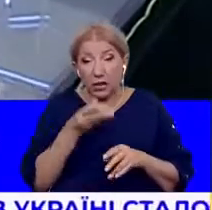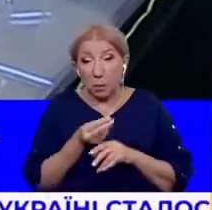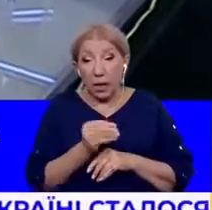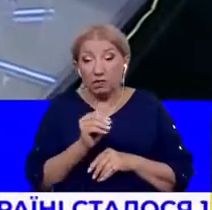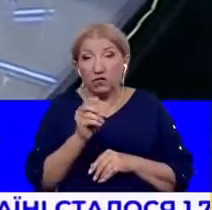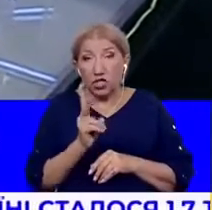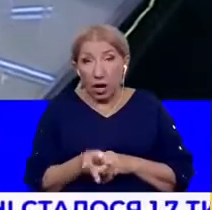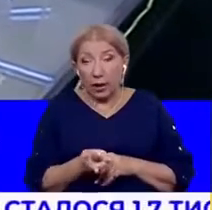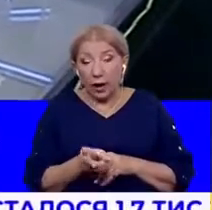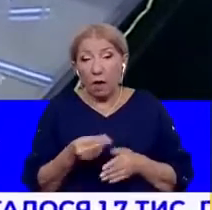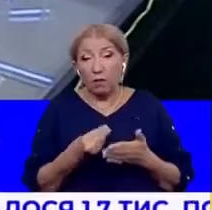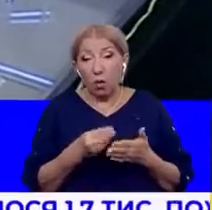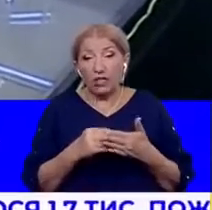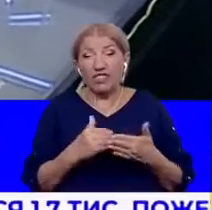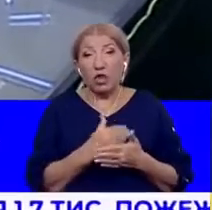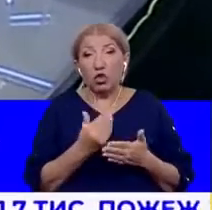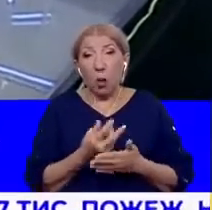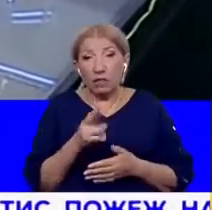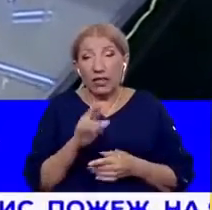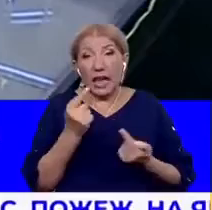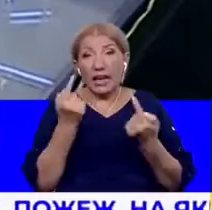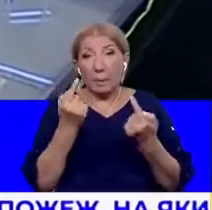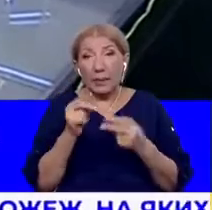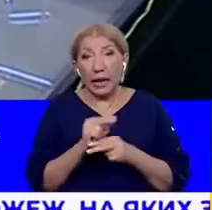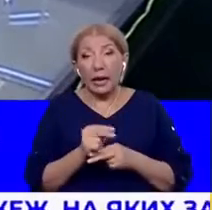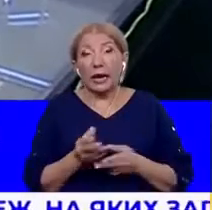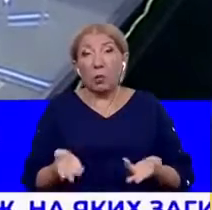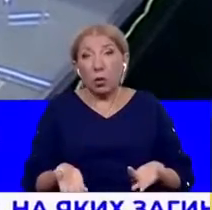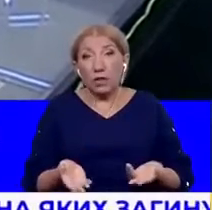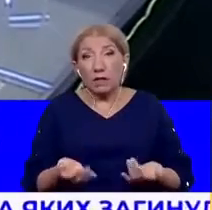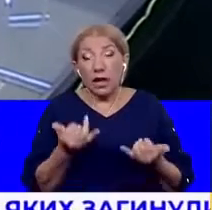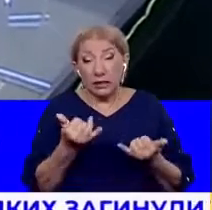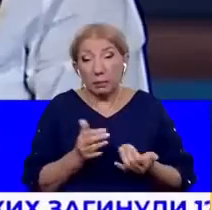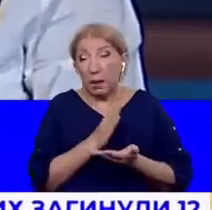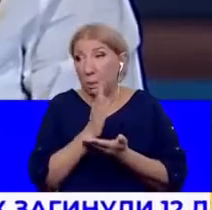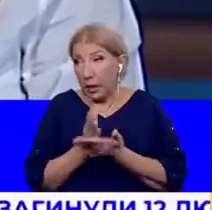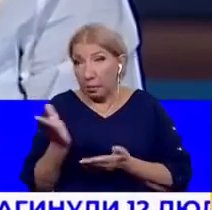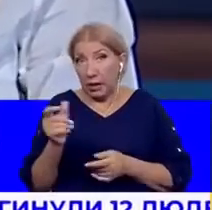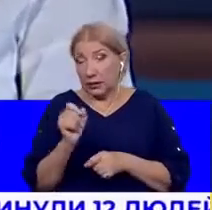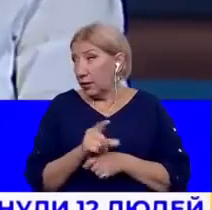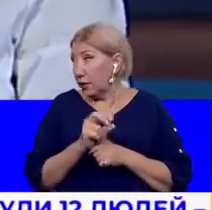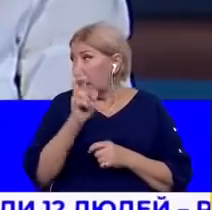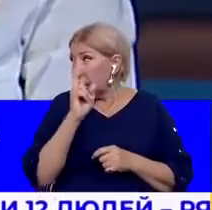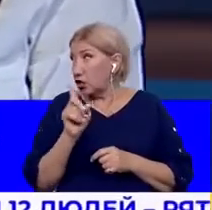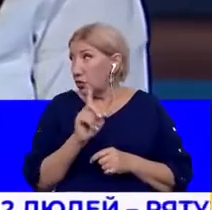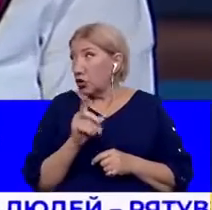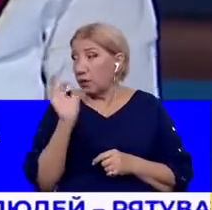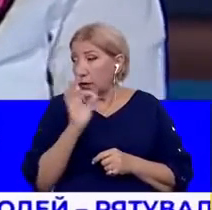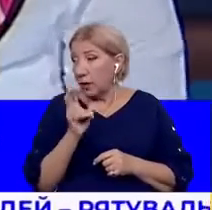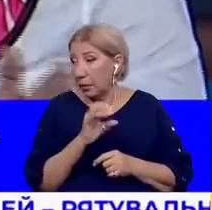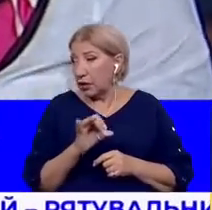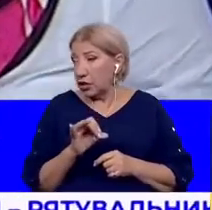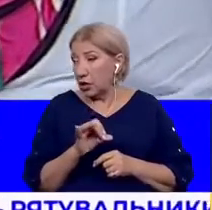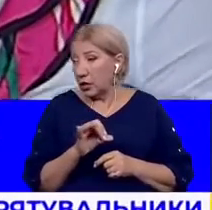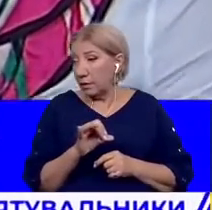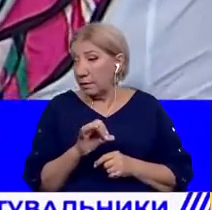ЖЕКу, власне, фонд відновлення і фонд капітальних ремонтів. І тому це пряме завдання держави. Те, що в Німеччині, ну,